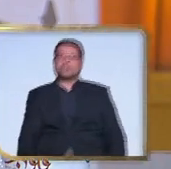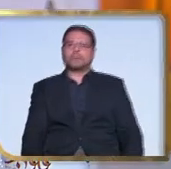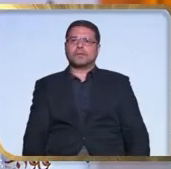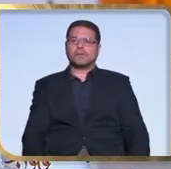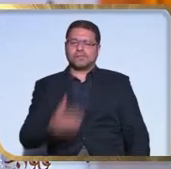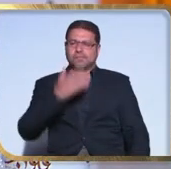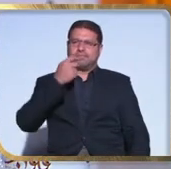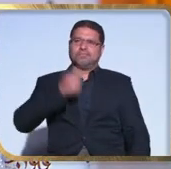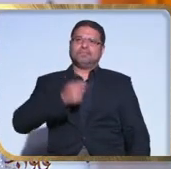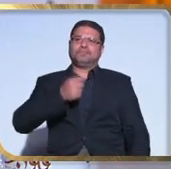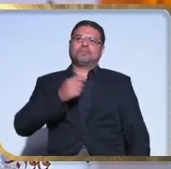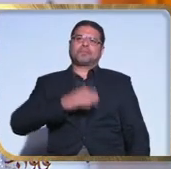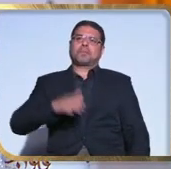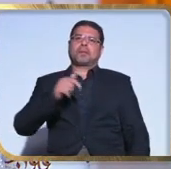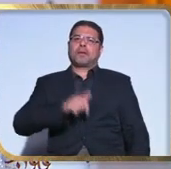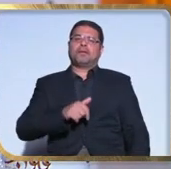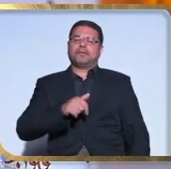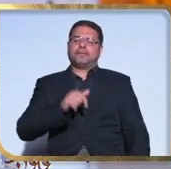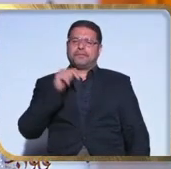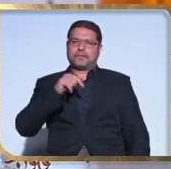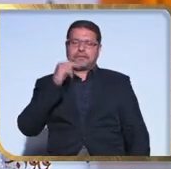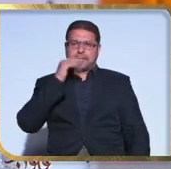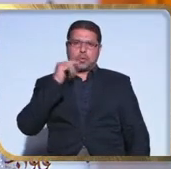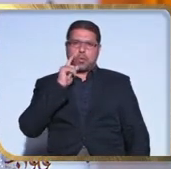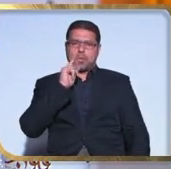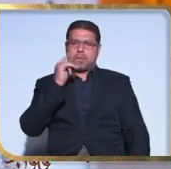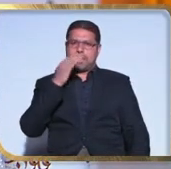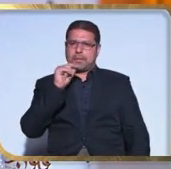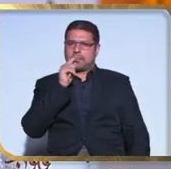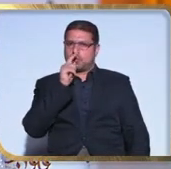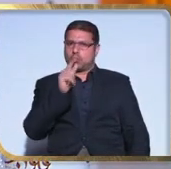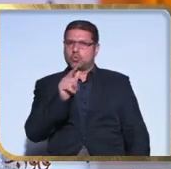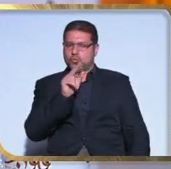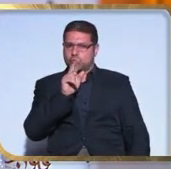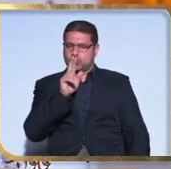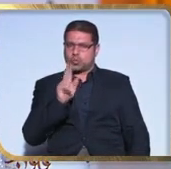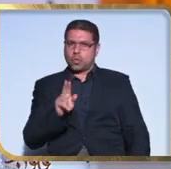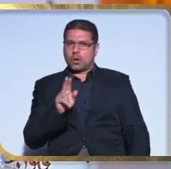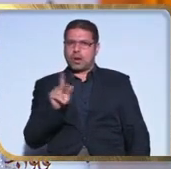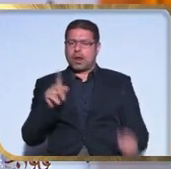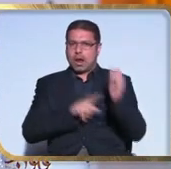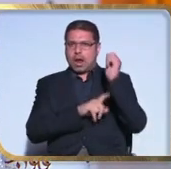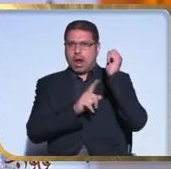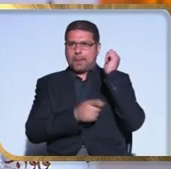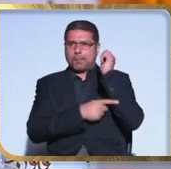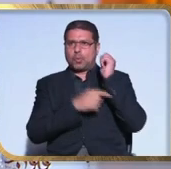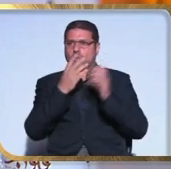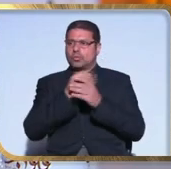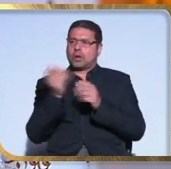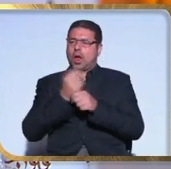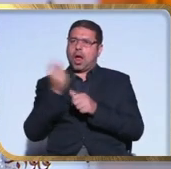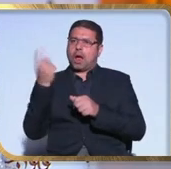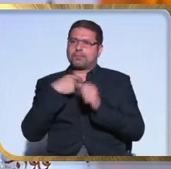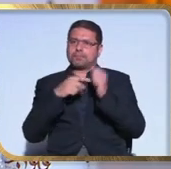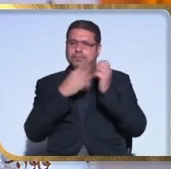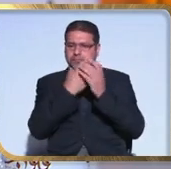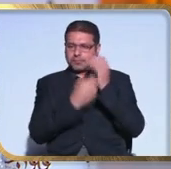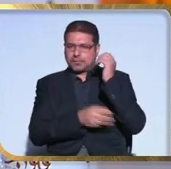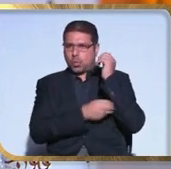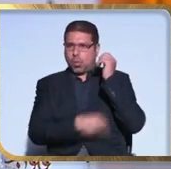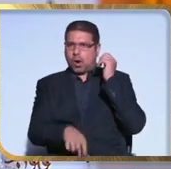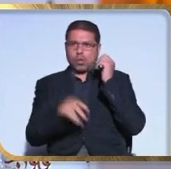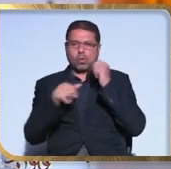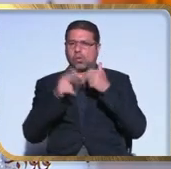اهلا وسهلا بحضراتكم كان في ست ام محمد بتتكلم انها كانت حامل وزوجها كان عايزه تنزل الحمل فهي رفضت